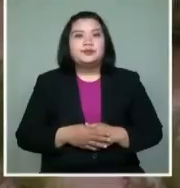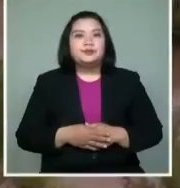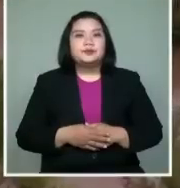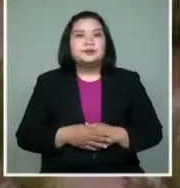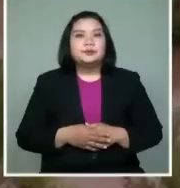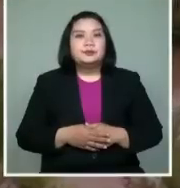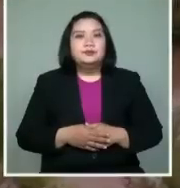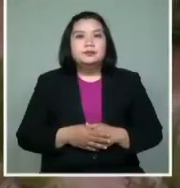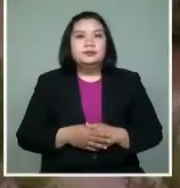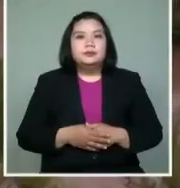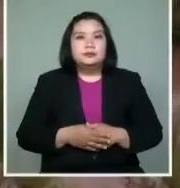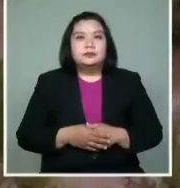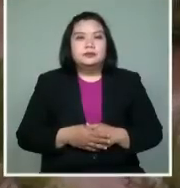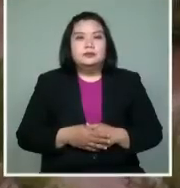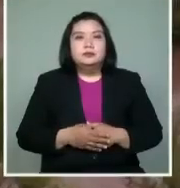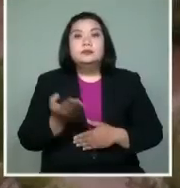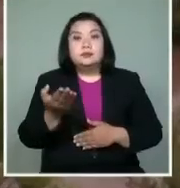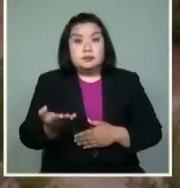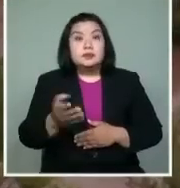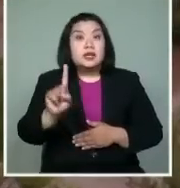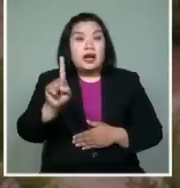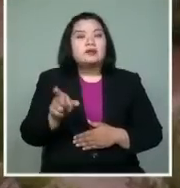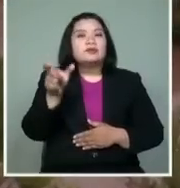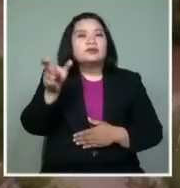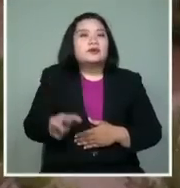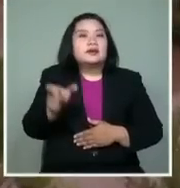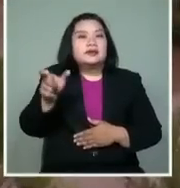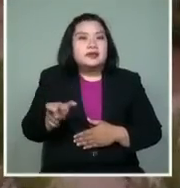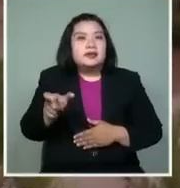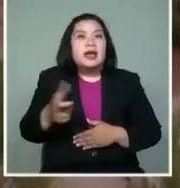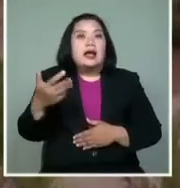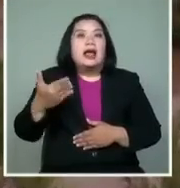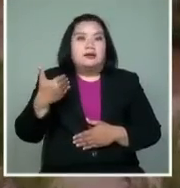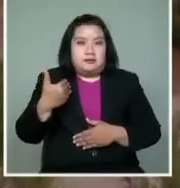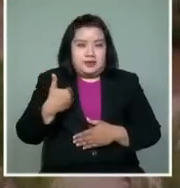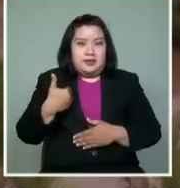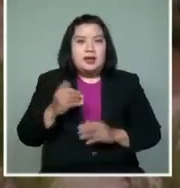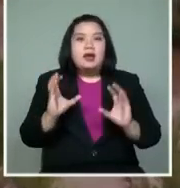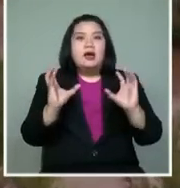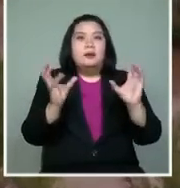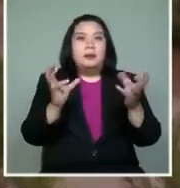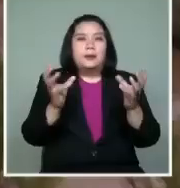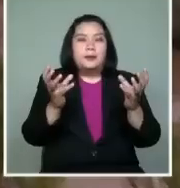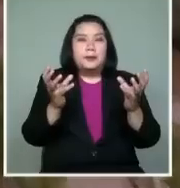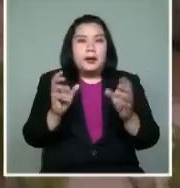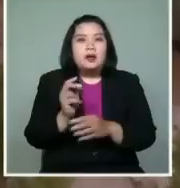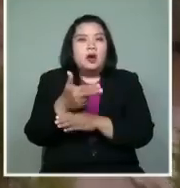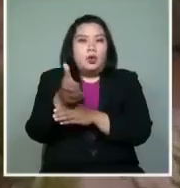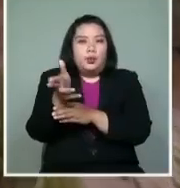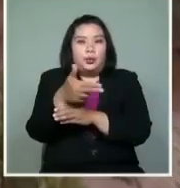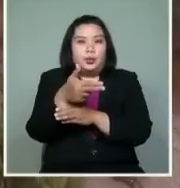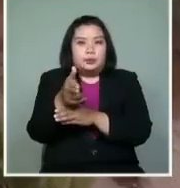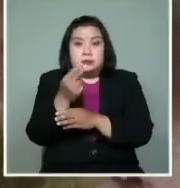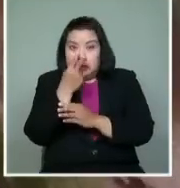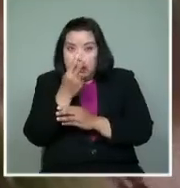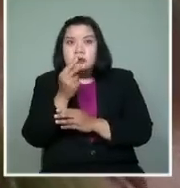เหตุการณ์ที่เกิดขึ้นนี้นะคะในประเทศฝรั่งเศสค่ะเป็นภาพที่บันทึกจากโดรนอากาศยานไร้คนขับเห็นภาพบ้